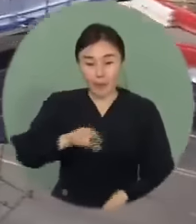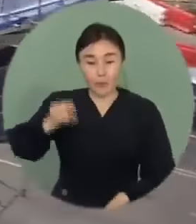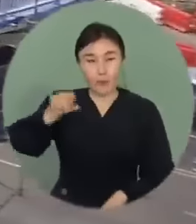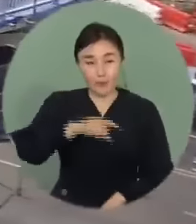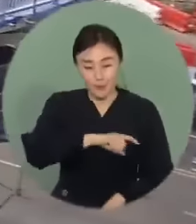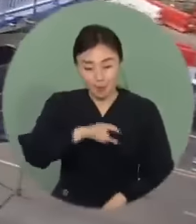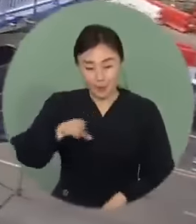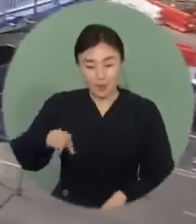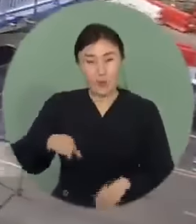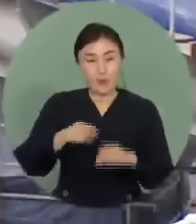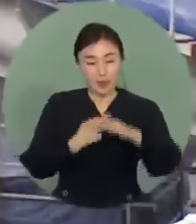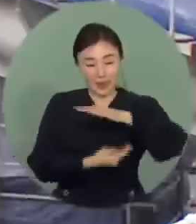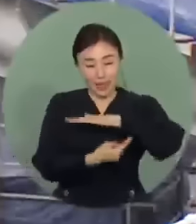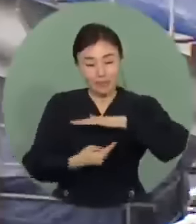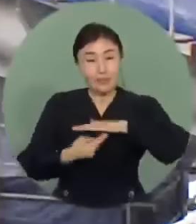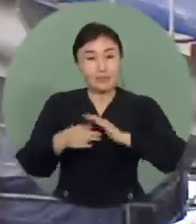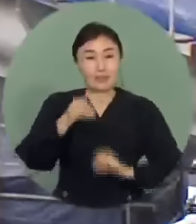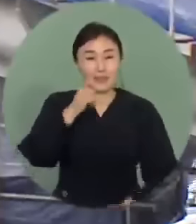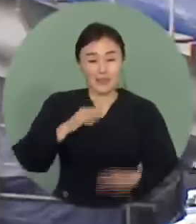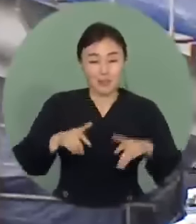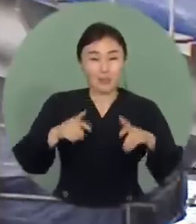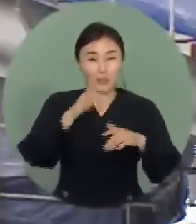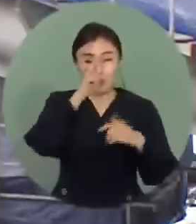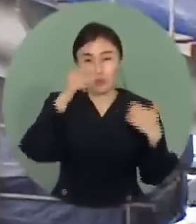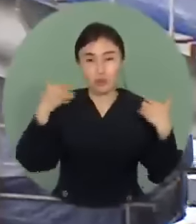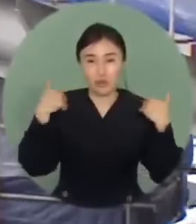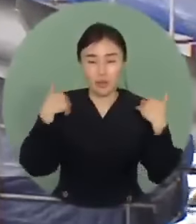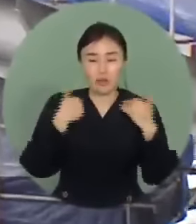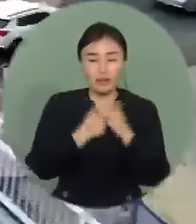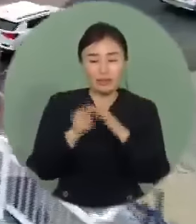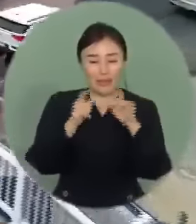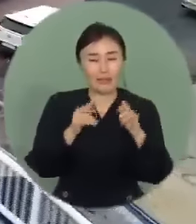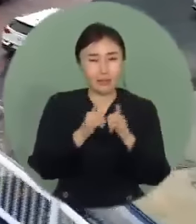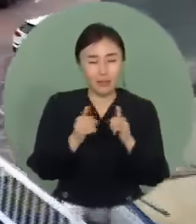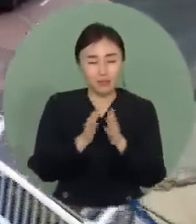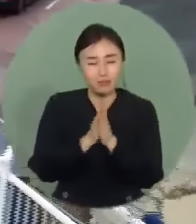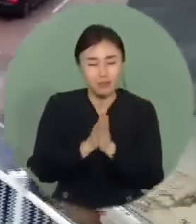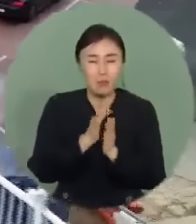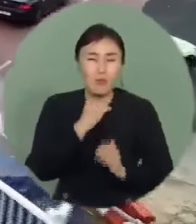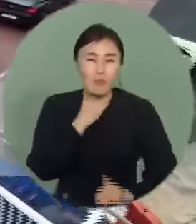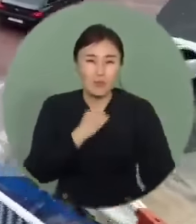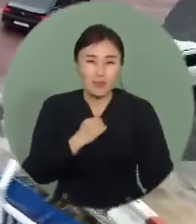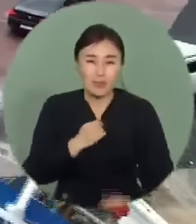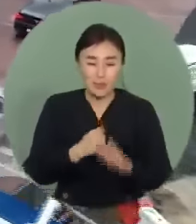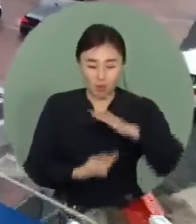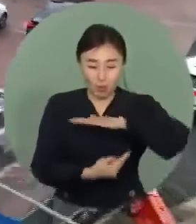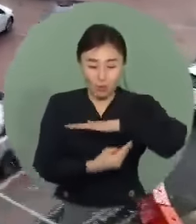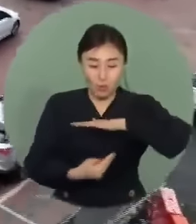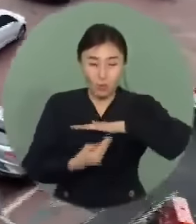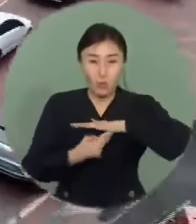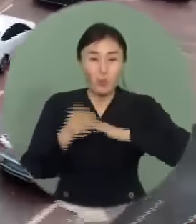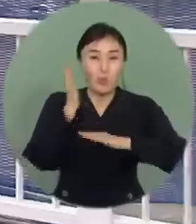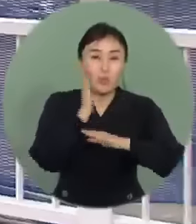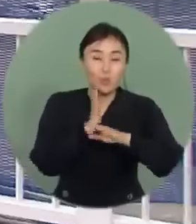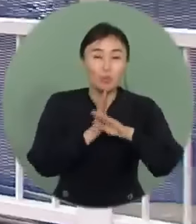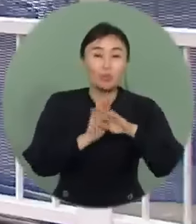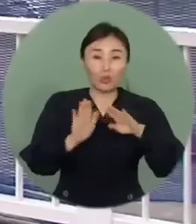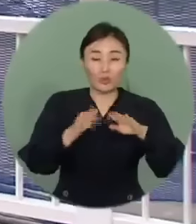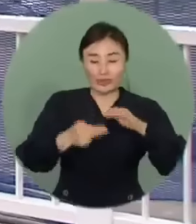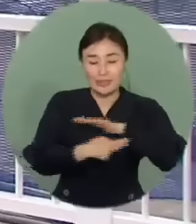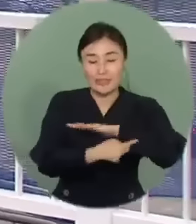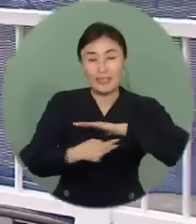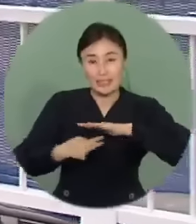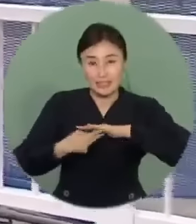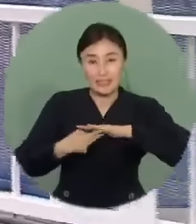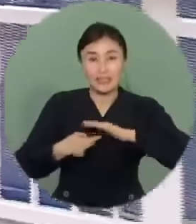가로지르고 있습니다 남구청이 주민 수건 사업으로 추진한 6교 형태의 푸른길 브릿지입니다 배군